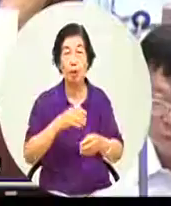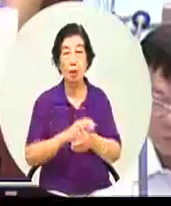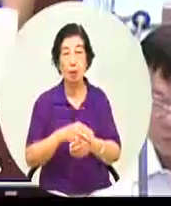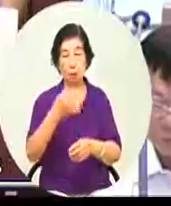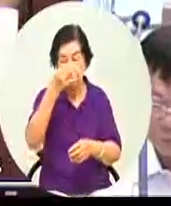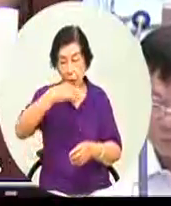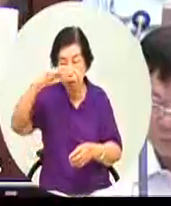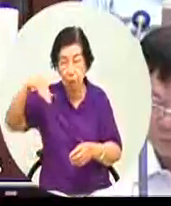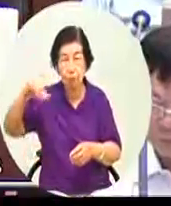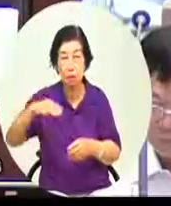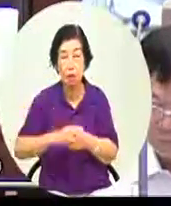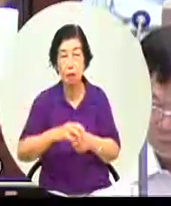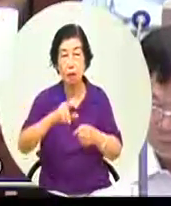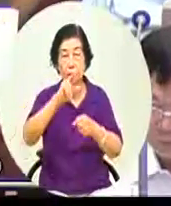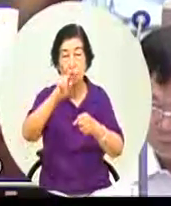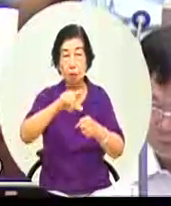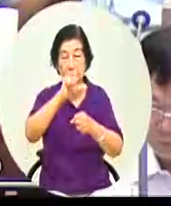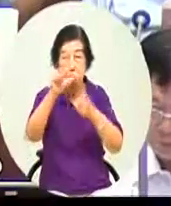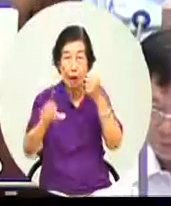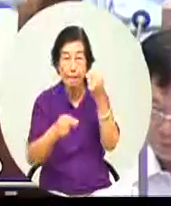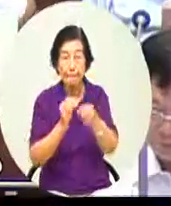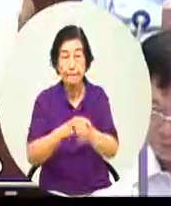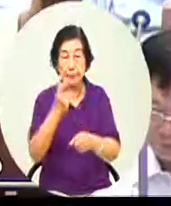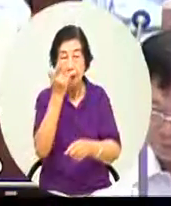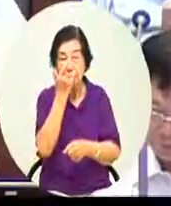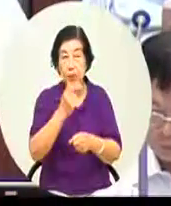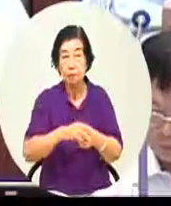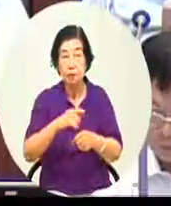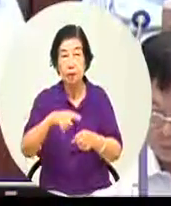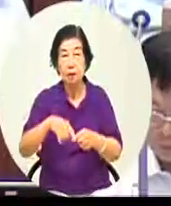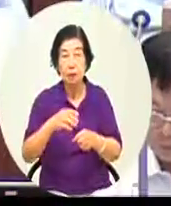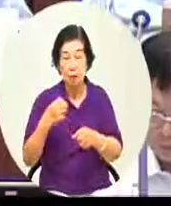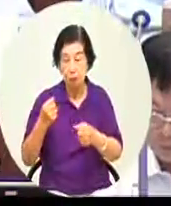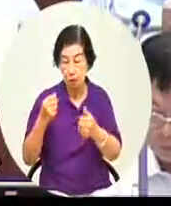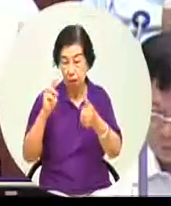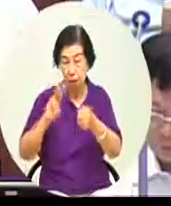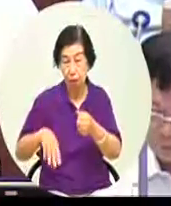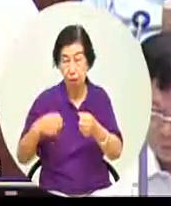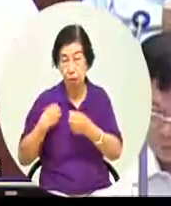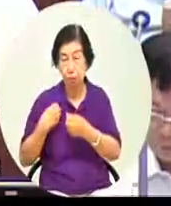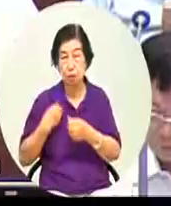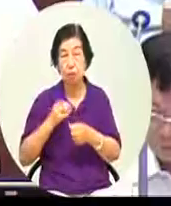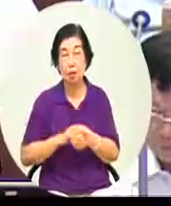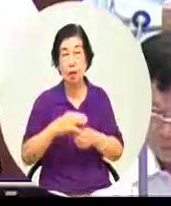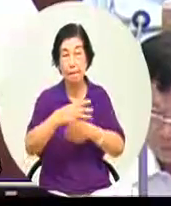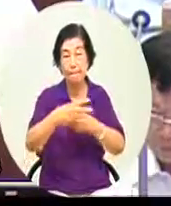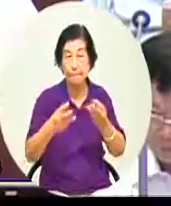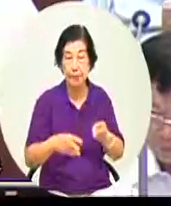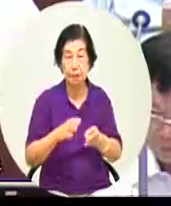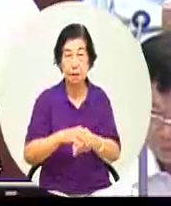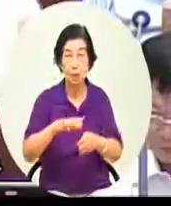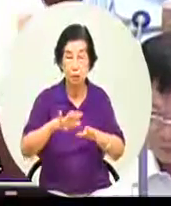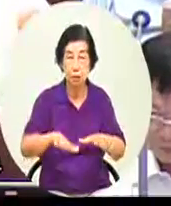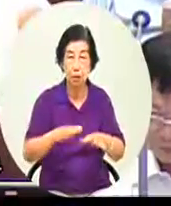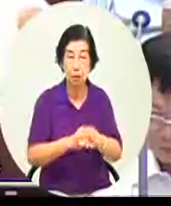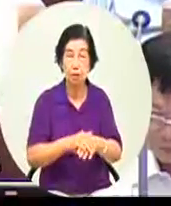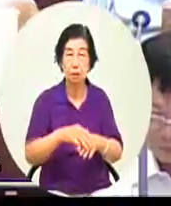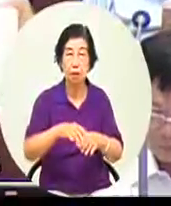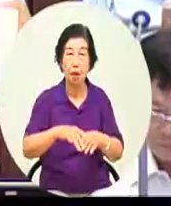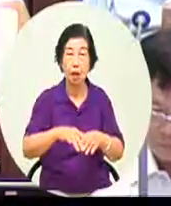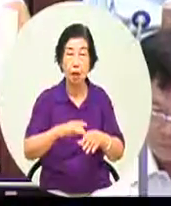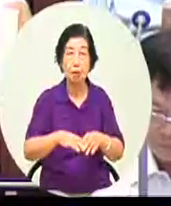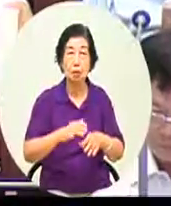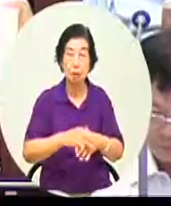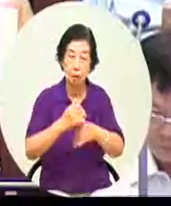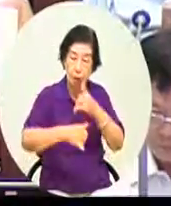它都是做一个非常完整的一个保存。那最近文化局在那边有办活动，我想对于整个眷村文化的这样的一